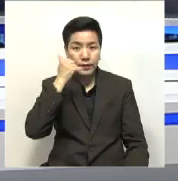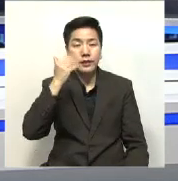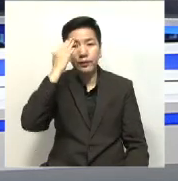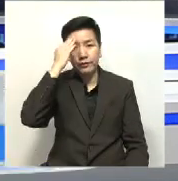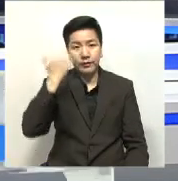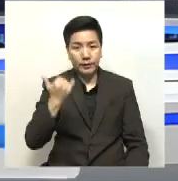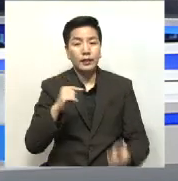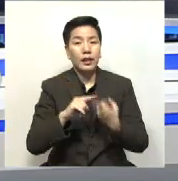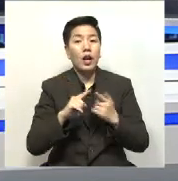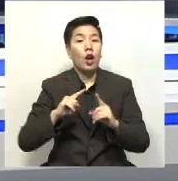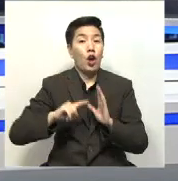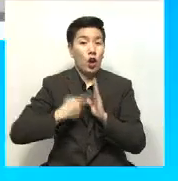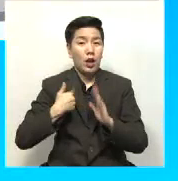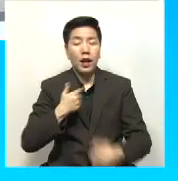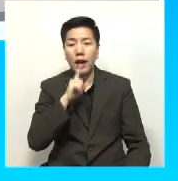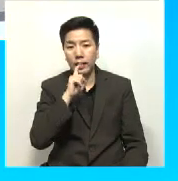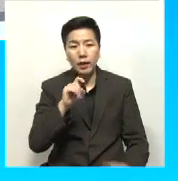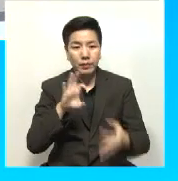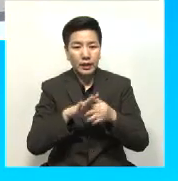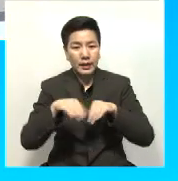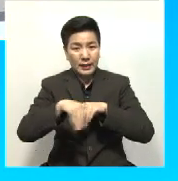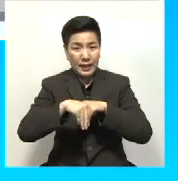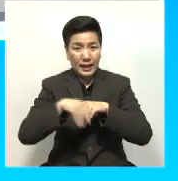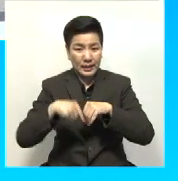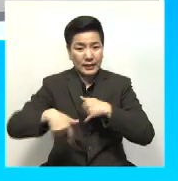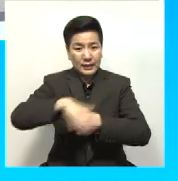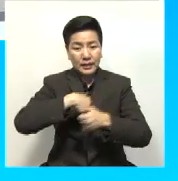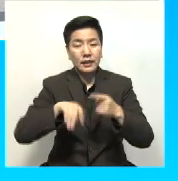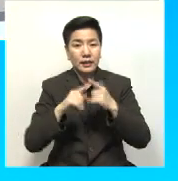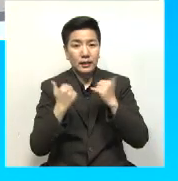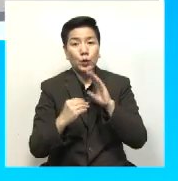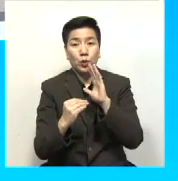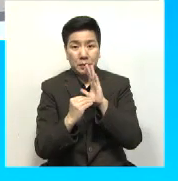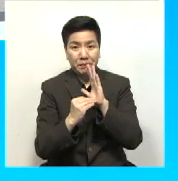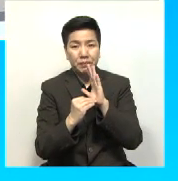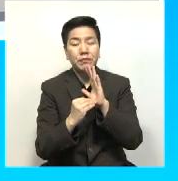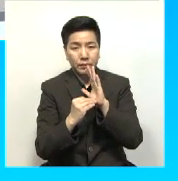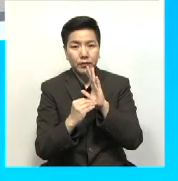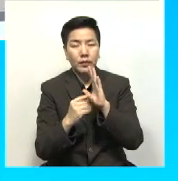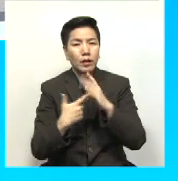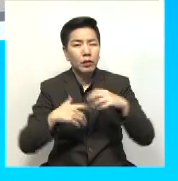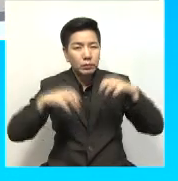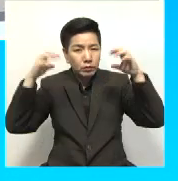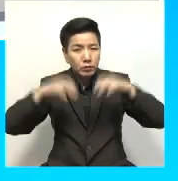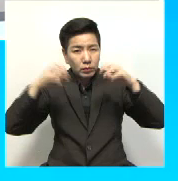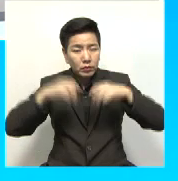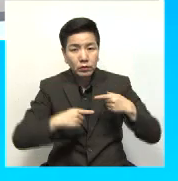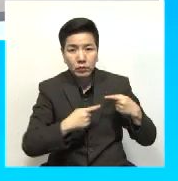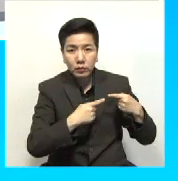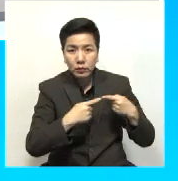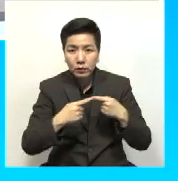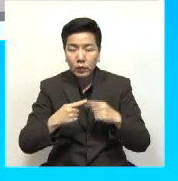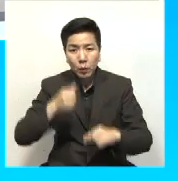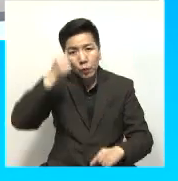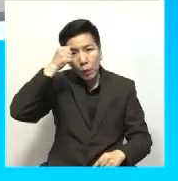ผม ค่ะก่อนอื่นเลยคำถามแรกอยากจะถามในเรื่องของใกล้ตัวกันสักนิดนึงในคนในพื้นที่กรุงเทพมหานครนะคะว่าจะมีฝนตกต่อเนื่องม